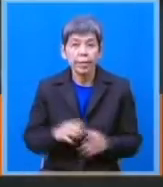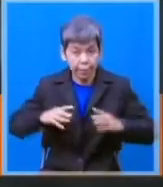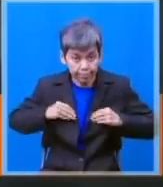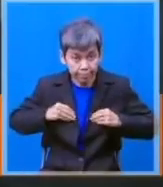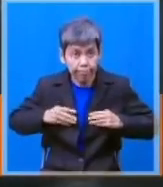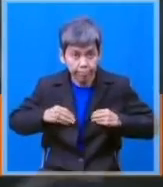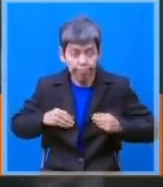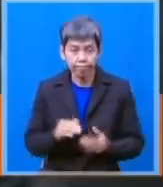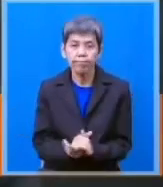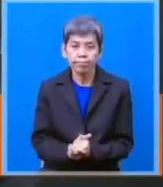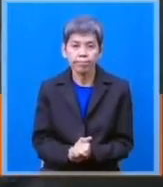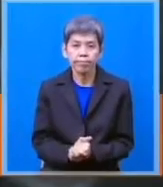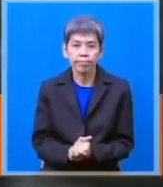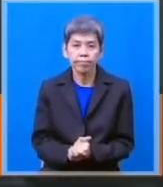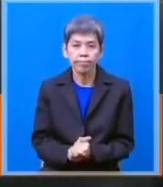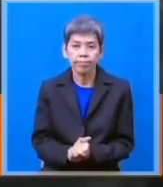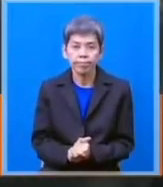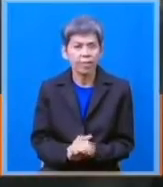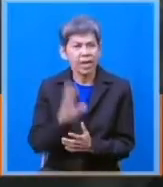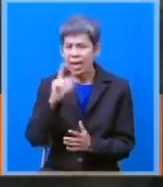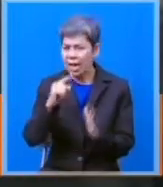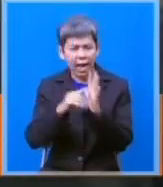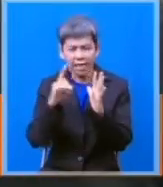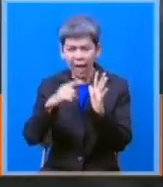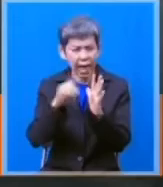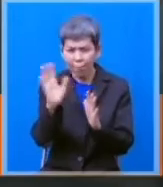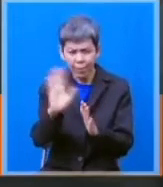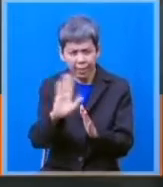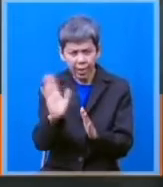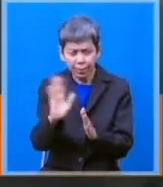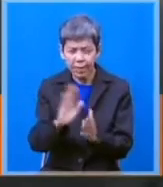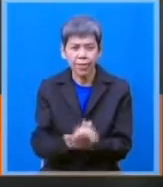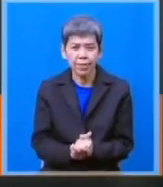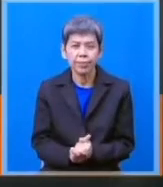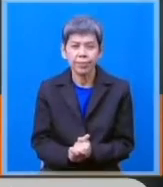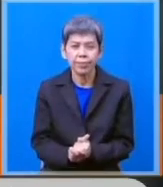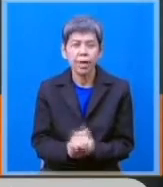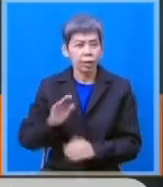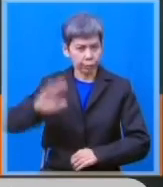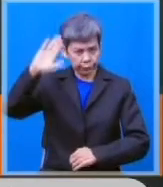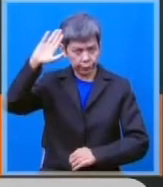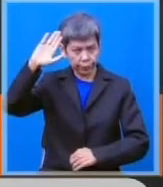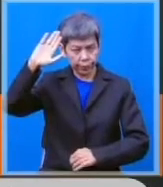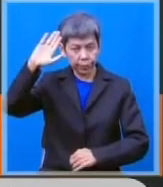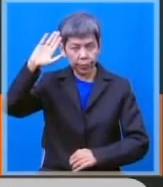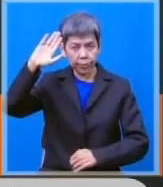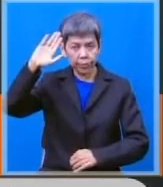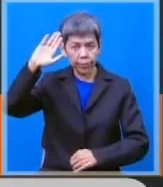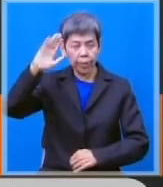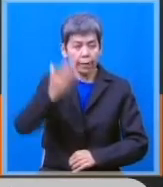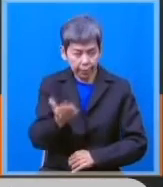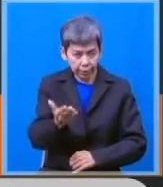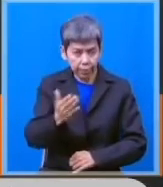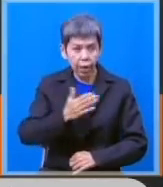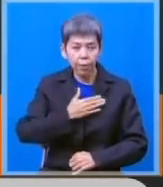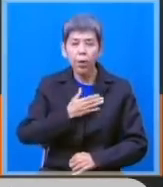นะครับเห็นด้วยไม่ใช่ท่านชาดานะครับเมื่อกี้เจ้าที่แจ้งผิด ท่านประธานครับขออนุญาตครับท่านประธานครับ